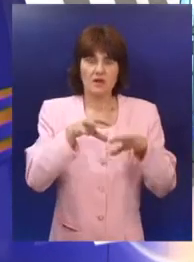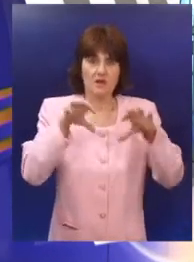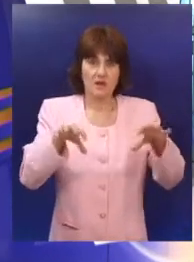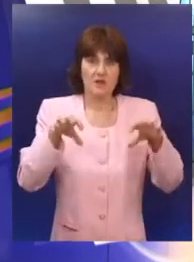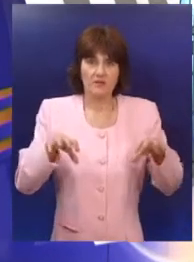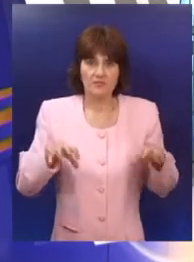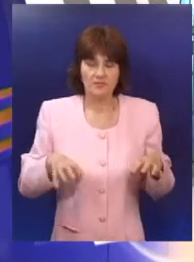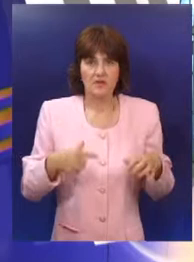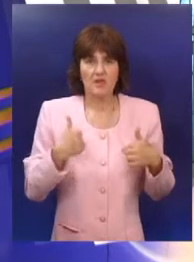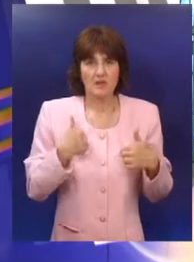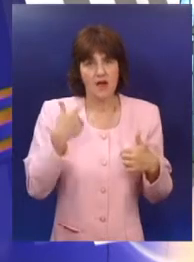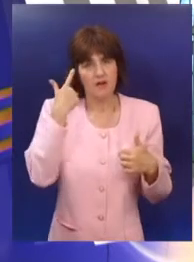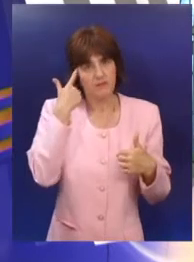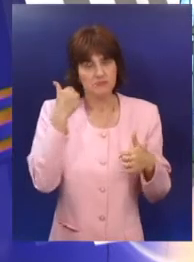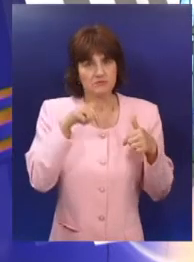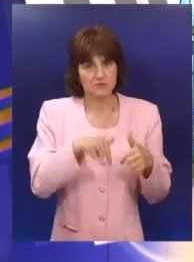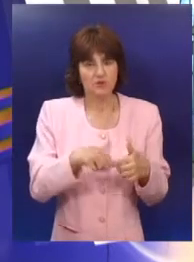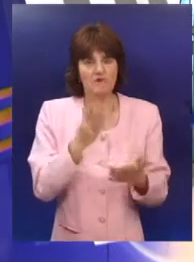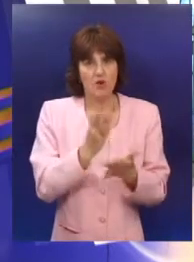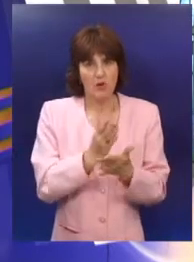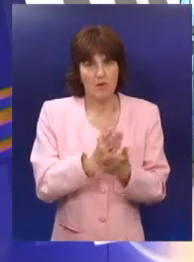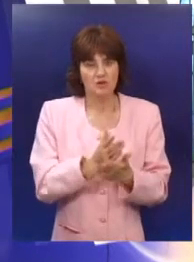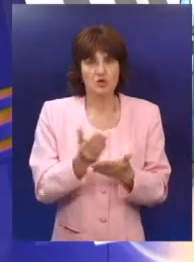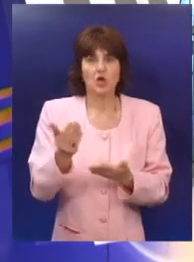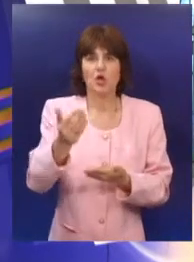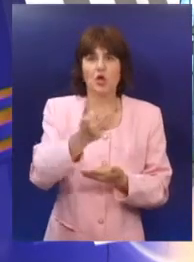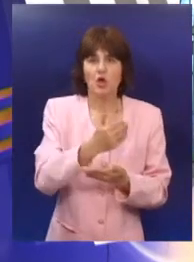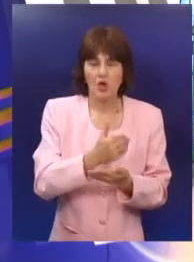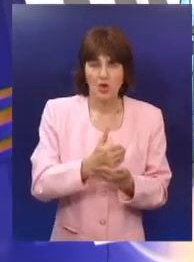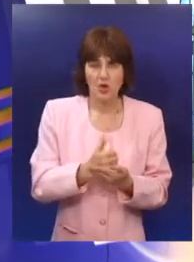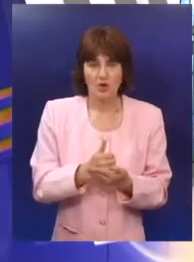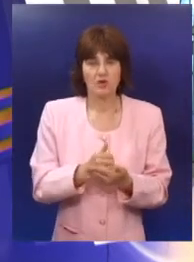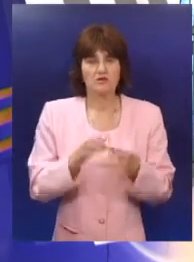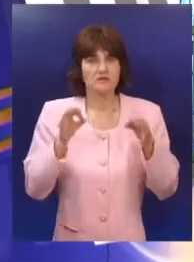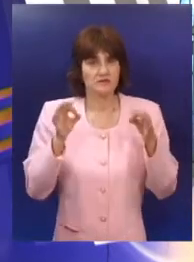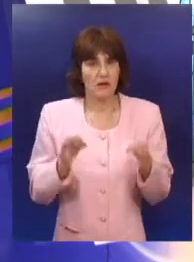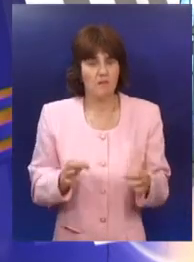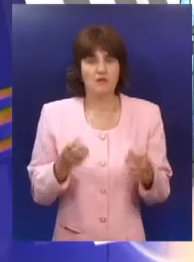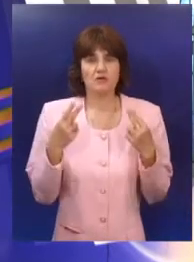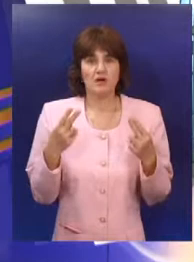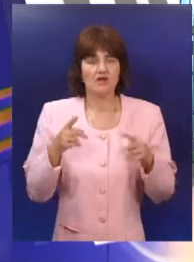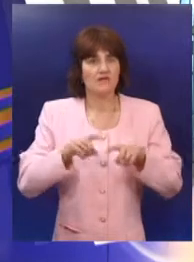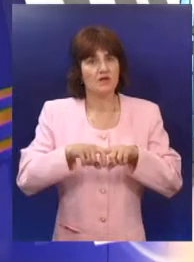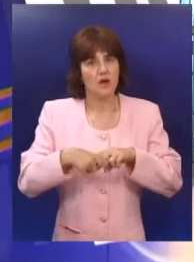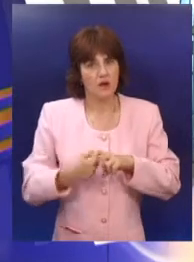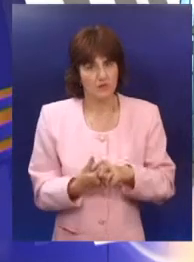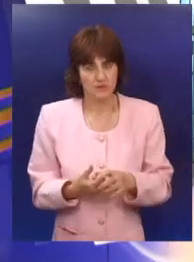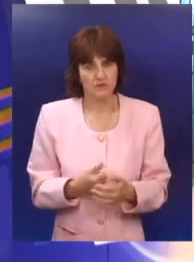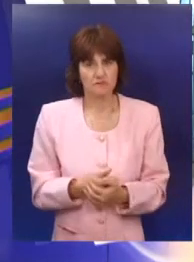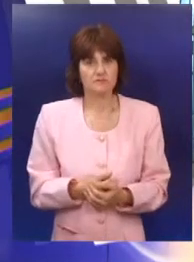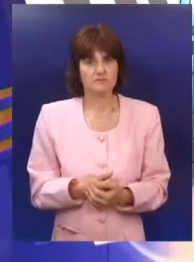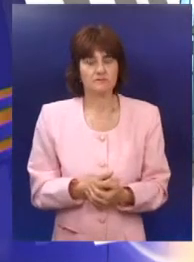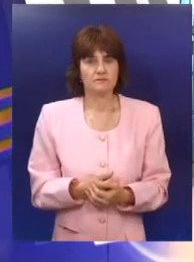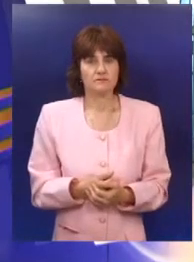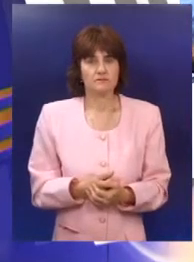tih radova i mislimo da će ovo biti jedno veoma korisno i stvarno ono najbitnije delo što možemo u